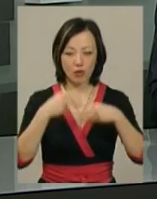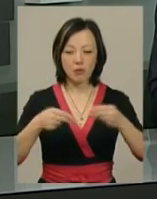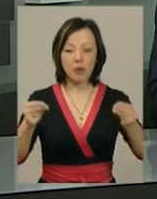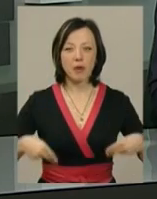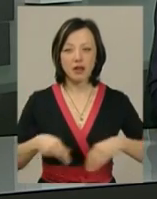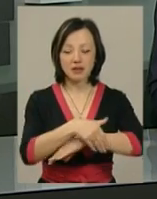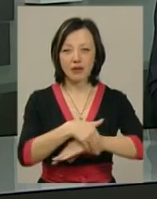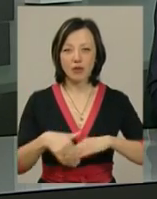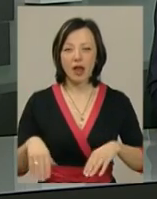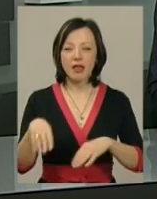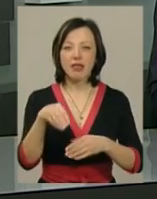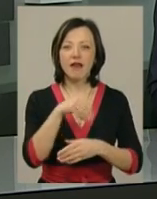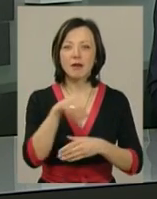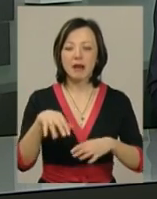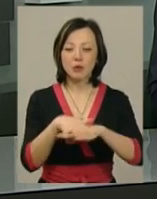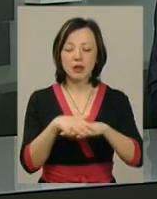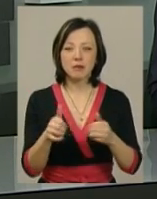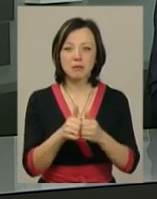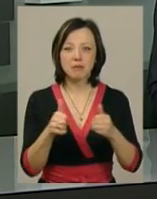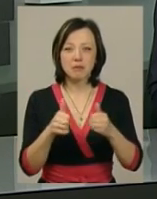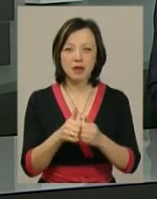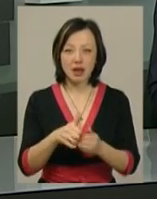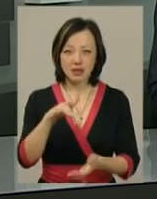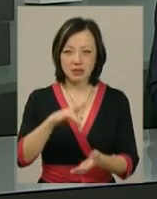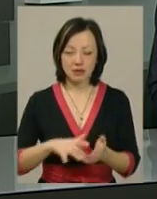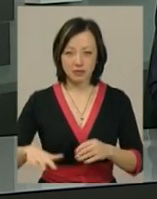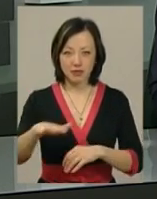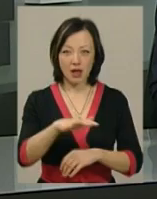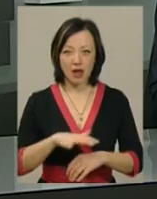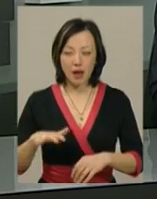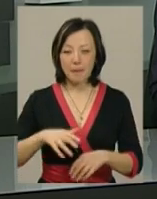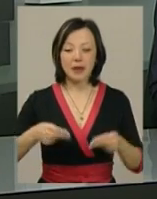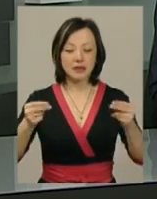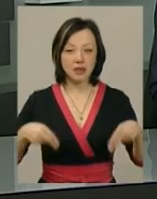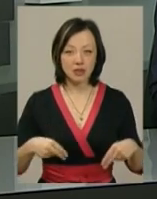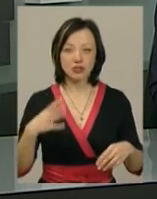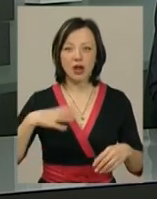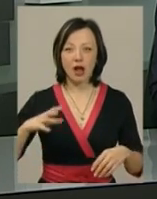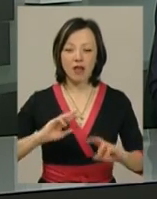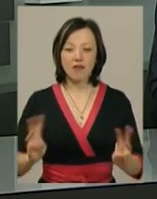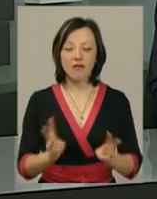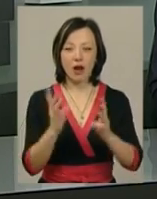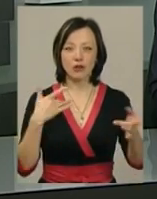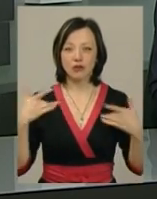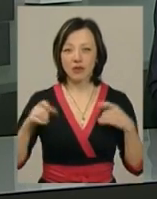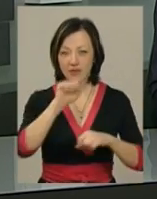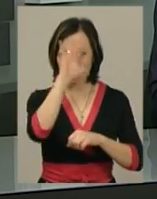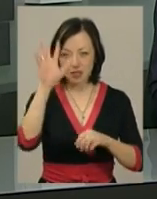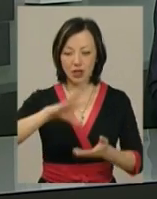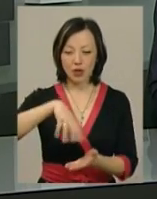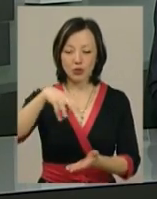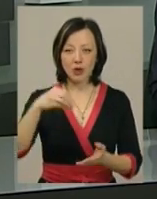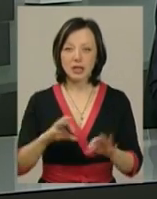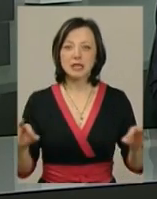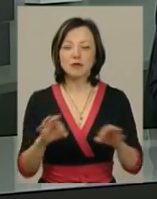неба на вірменському ринку біля ратуші, де після реєстрації шлюбу на молодят чекало фаєр-шоу, весільний торт та спів українських